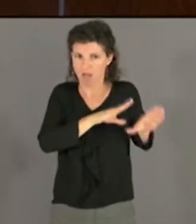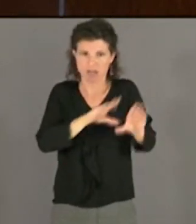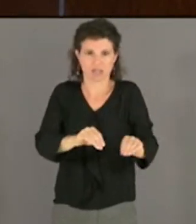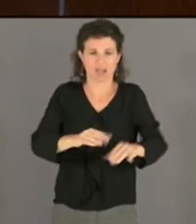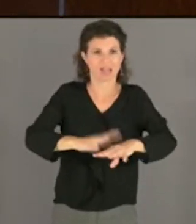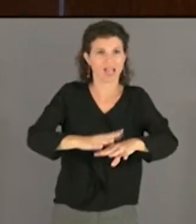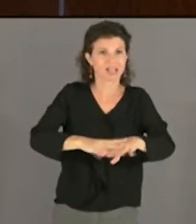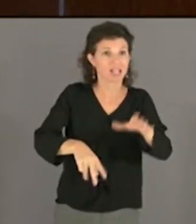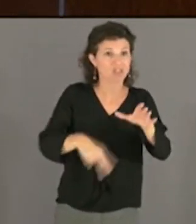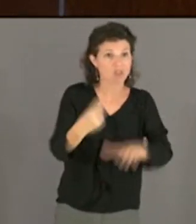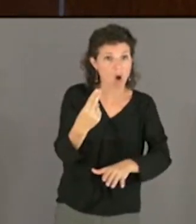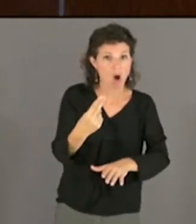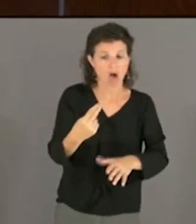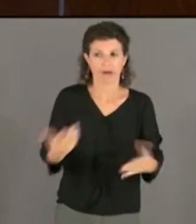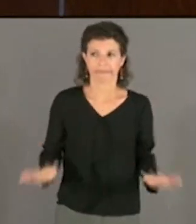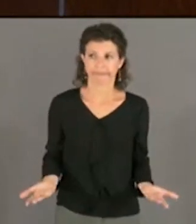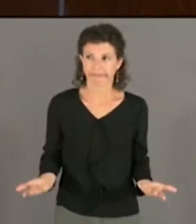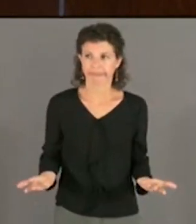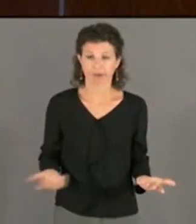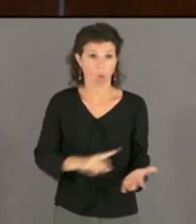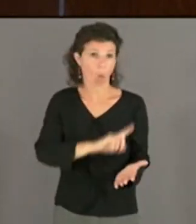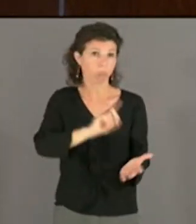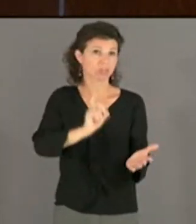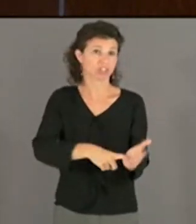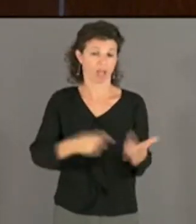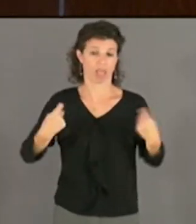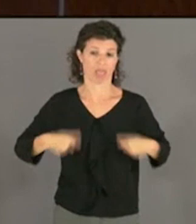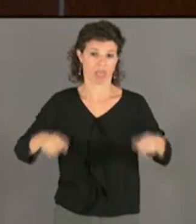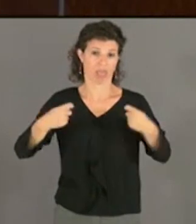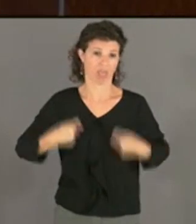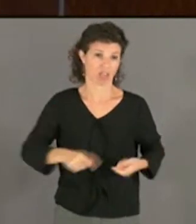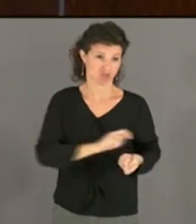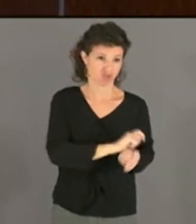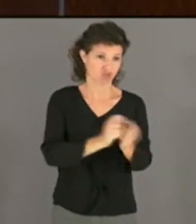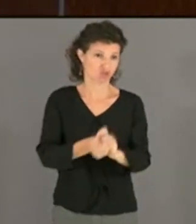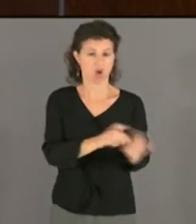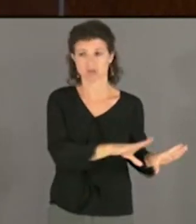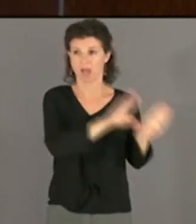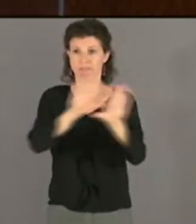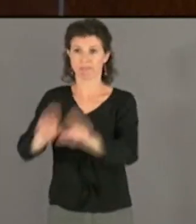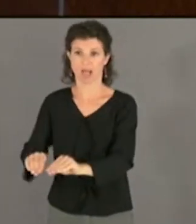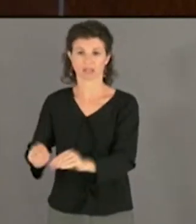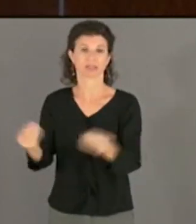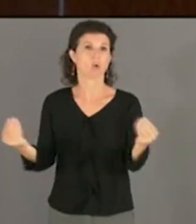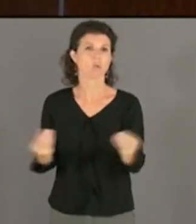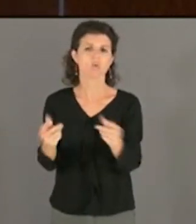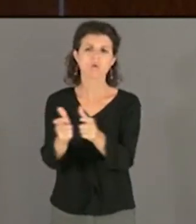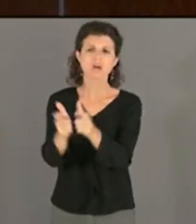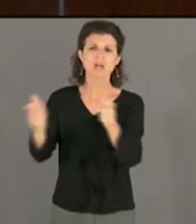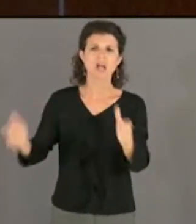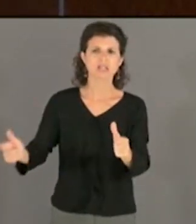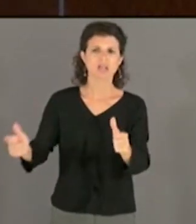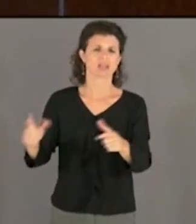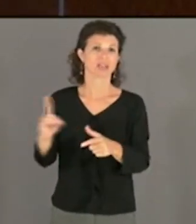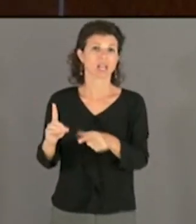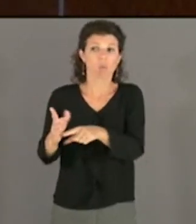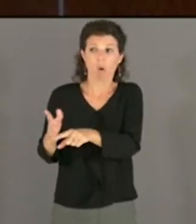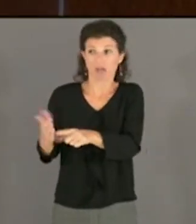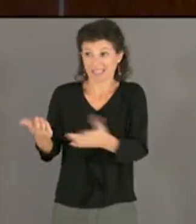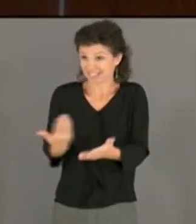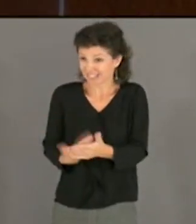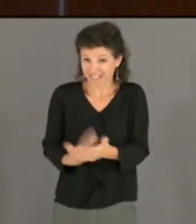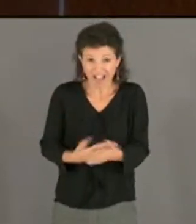public pour envoyer ces étudiants ailleurs, en l'occurrence à la caserne des douanes. C'est une réalité marseillaise. Allez, je ne suis pas en train